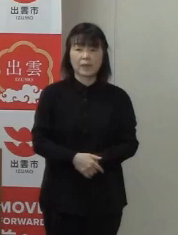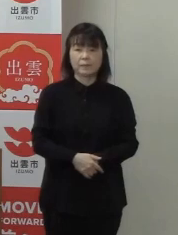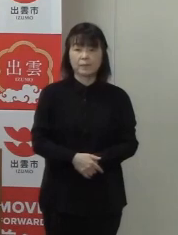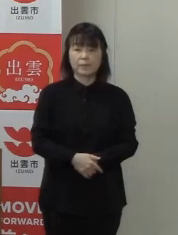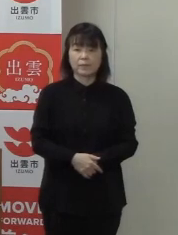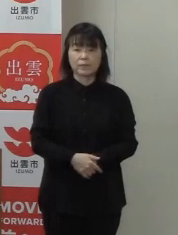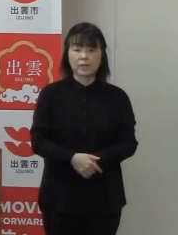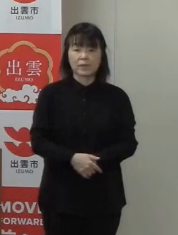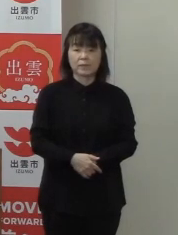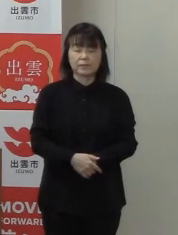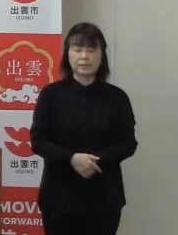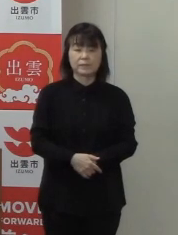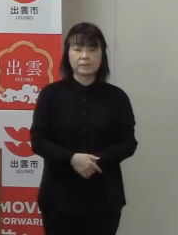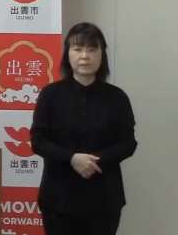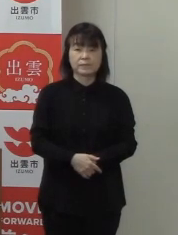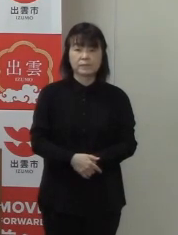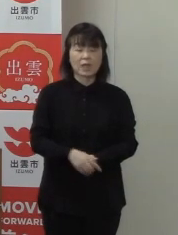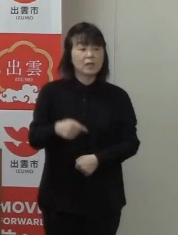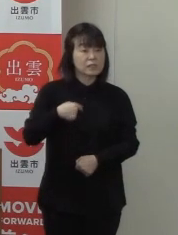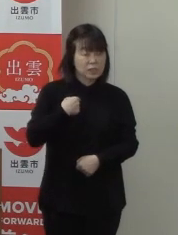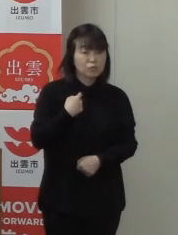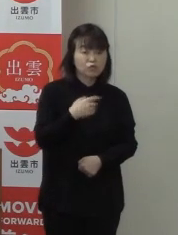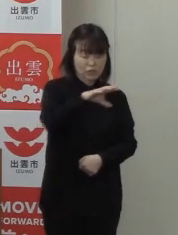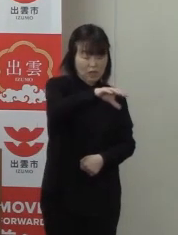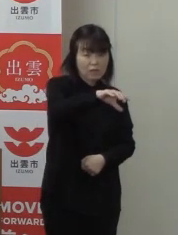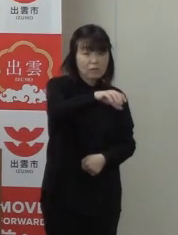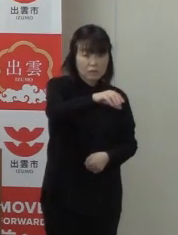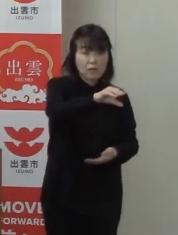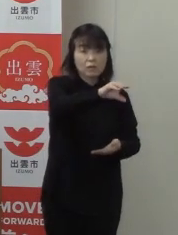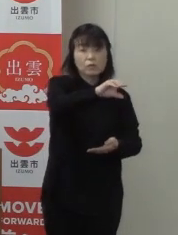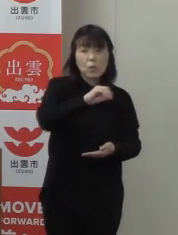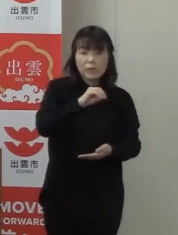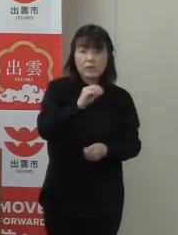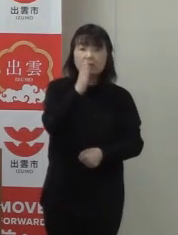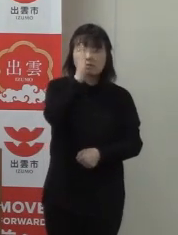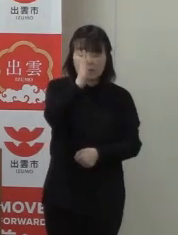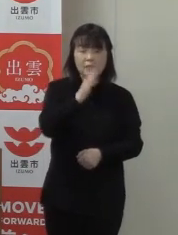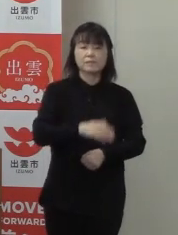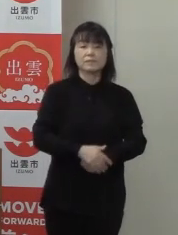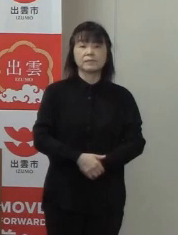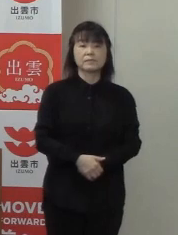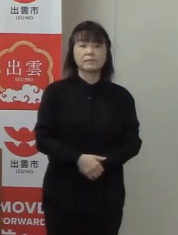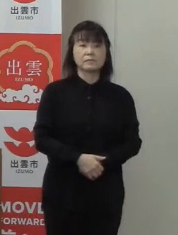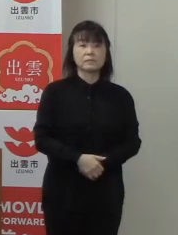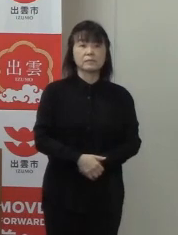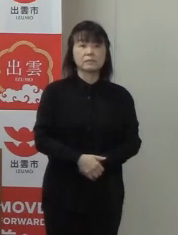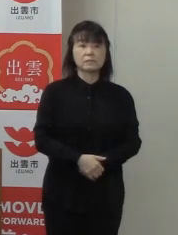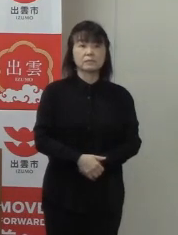う、まあ、取っていただくというか、まあ、そういうことですね。